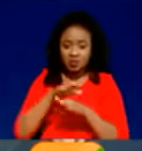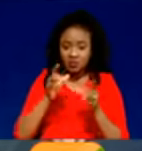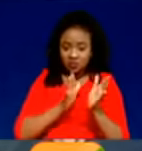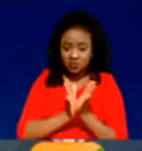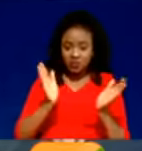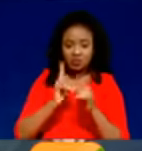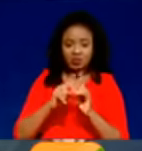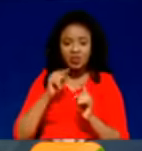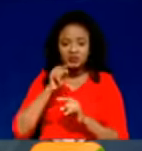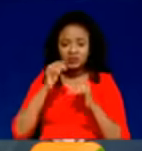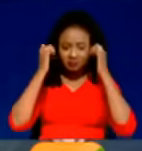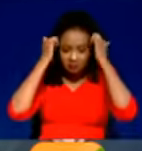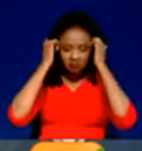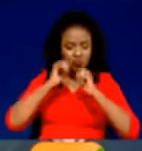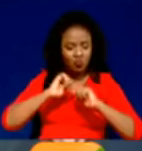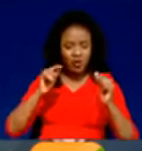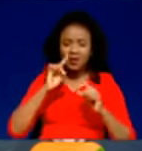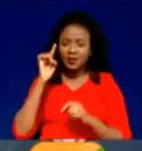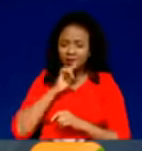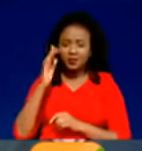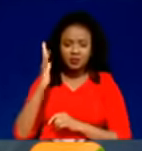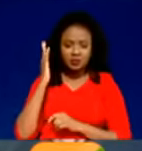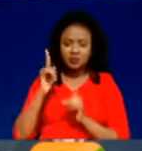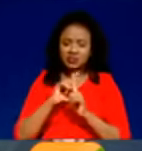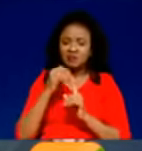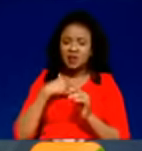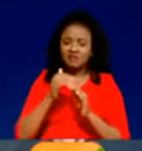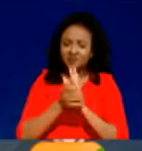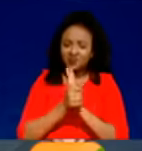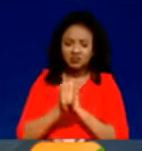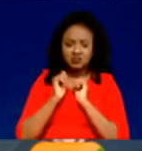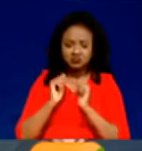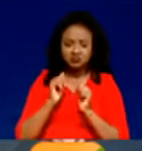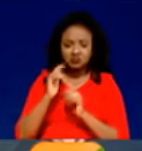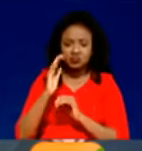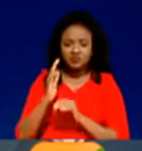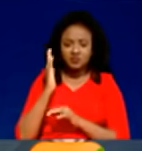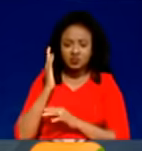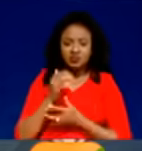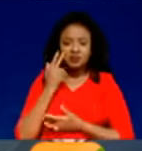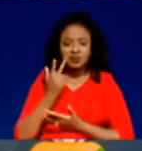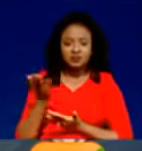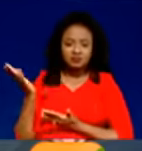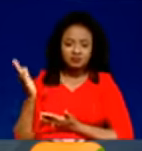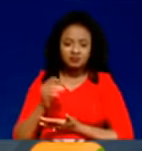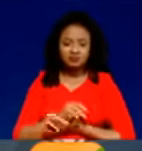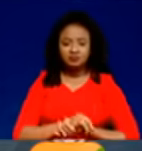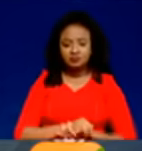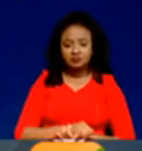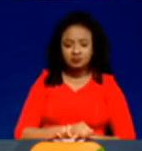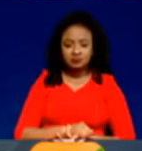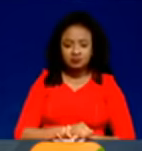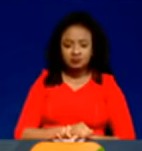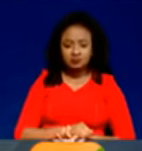msomo wa masuala ya kiusalama na mwenye tajriba ya ulinzi. Gatete Njoroge na tawasifu ya Jenerali Francis